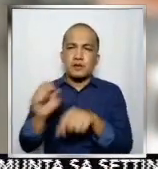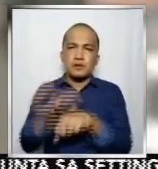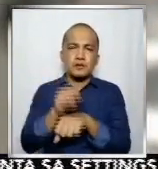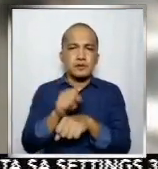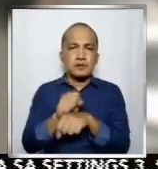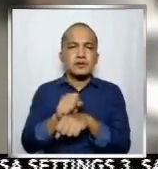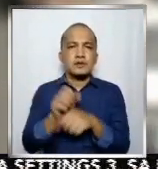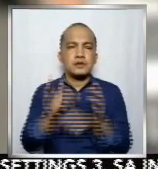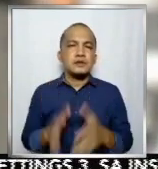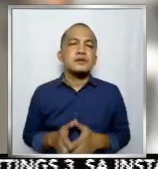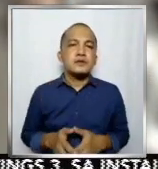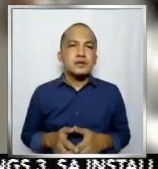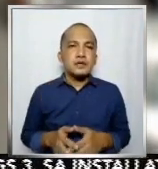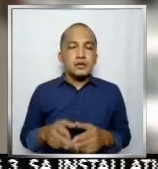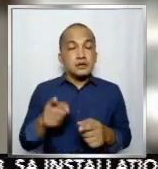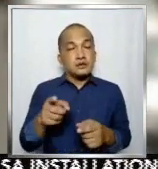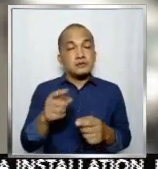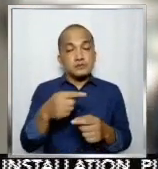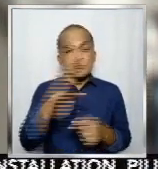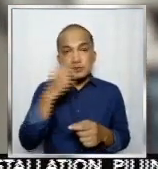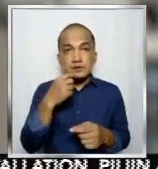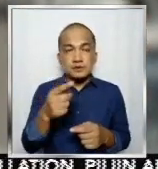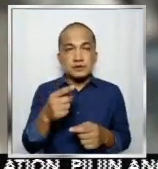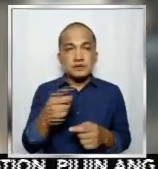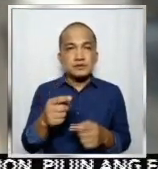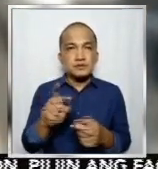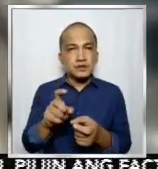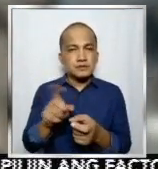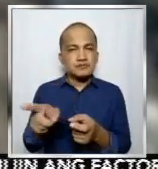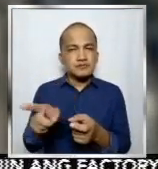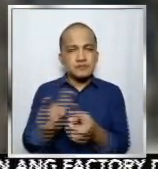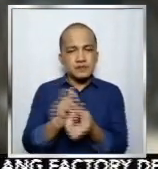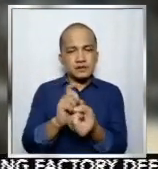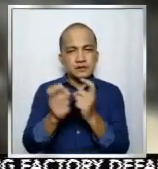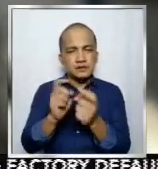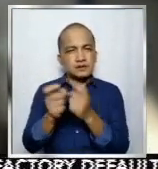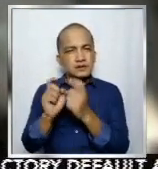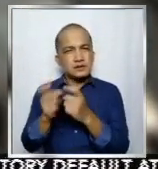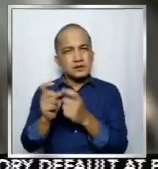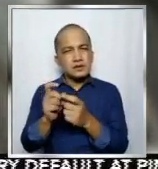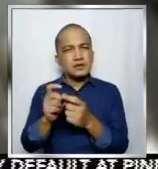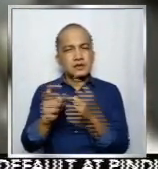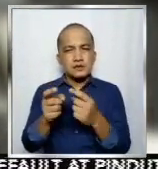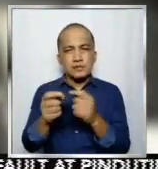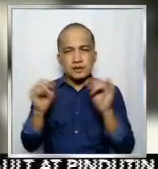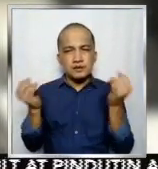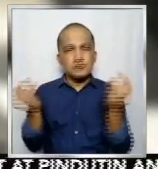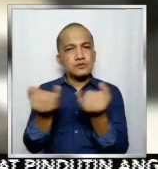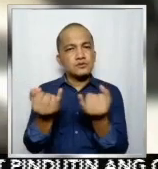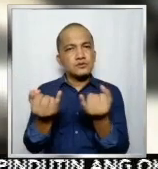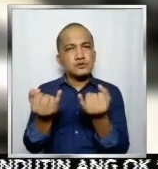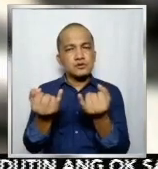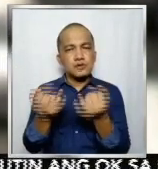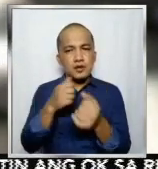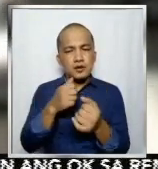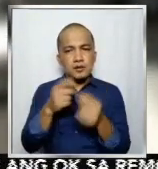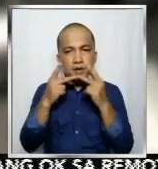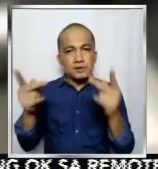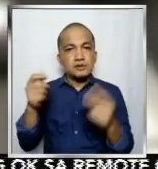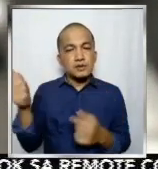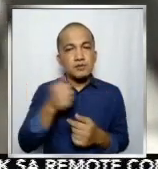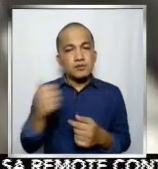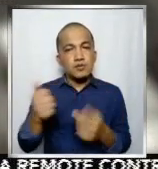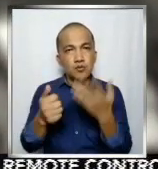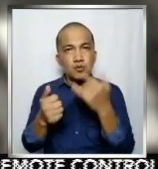kasi calibrated yung ating pag-reintroduce ng public transport dahil binabantayan